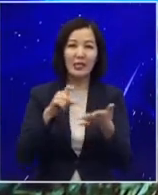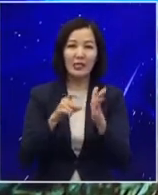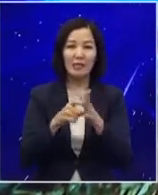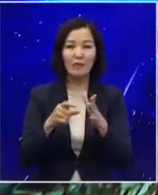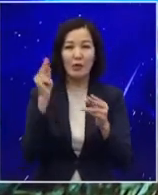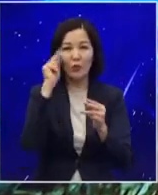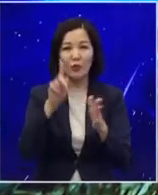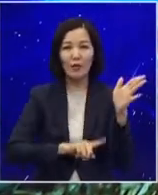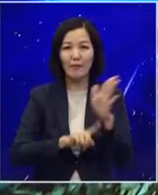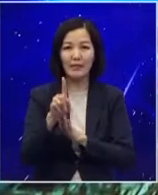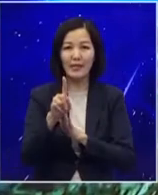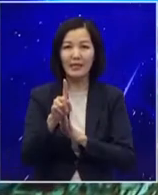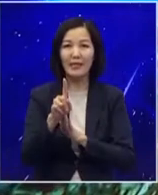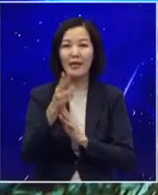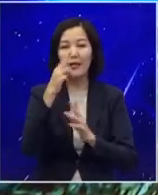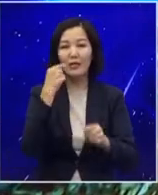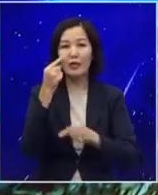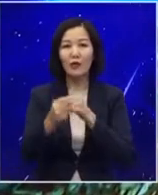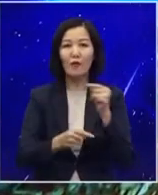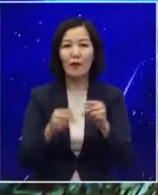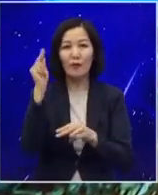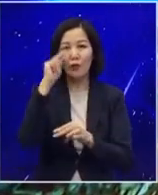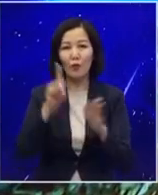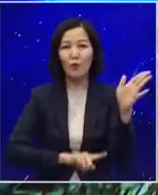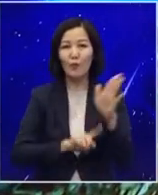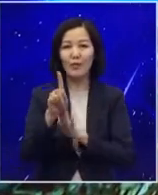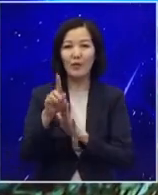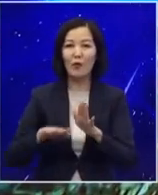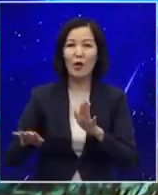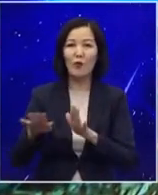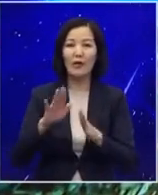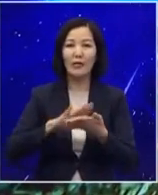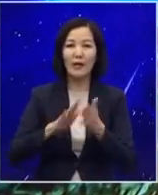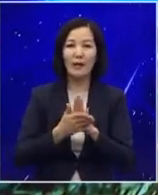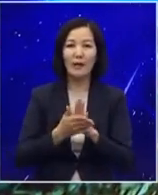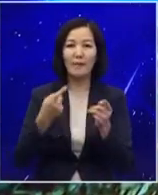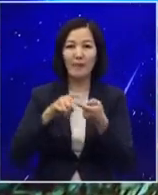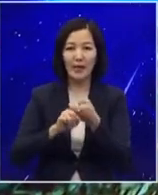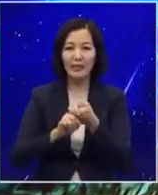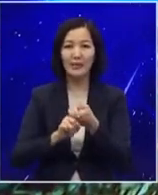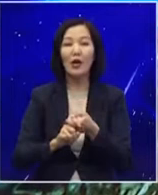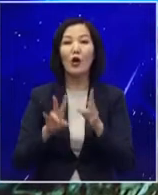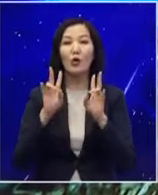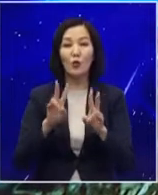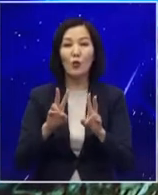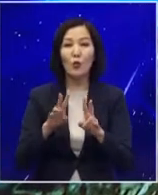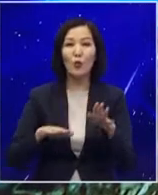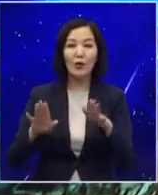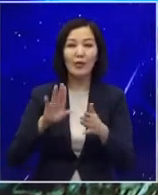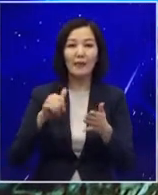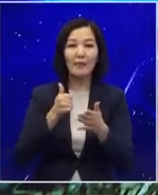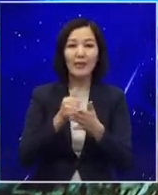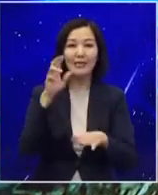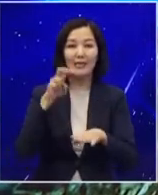Ескертер жайт, дәстүрлі форматта оқу процесінің басталуы аймақтағы эпидахуалға тікелей байланысты. Яғни өңірдің бас